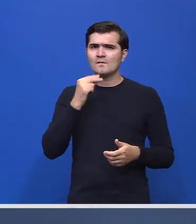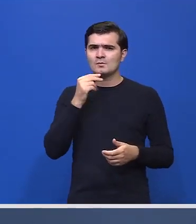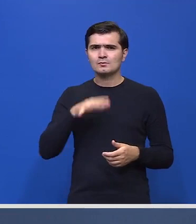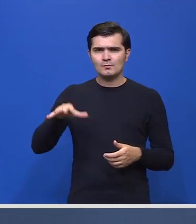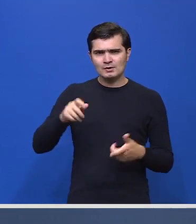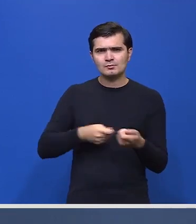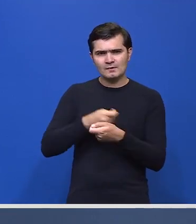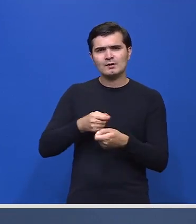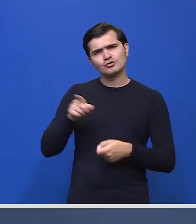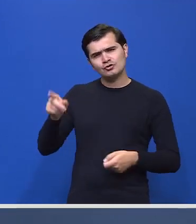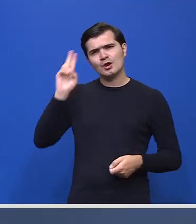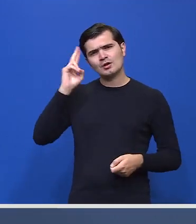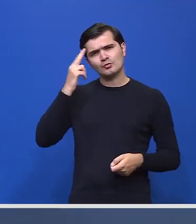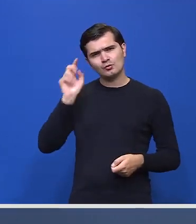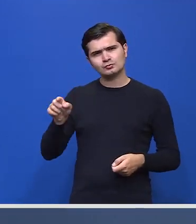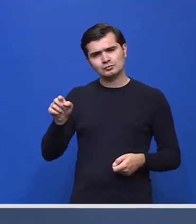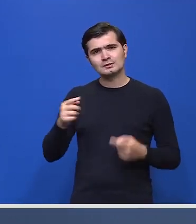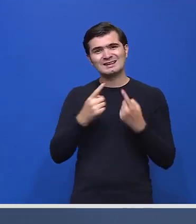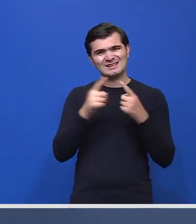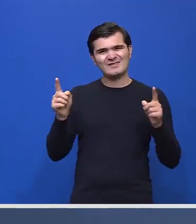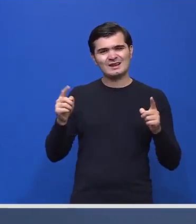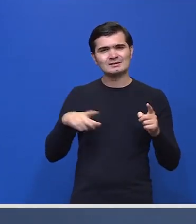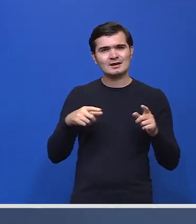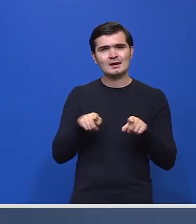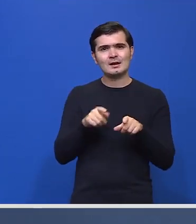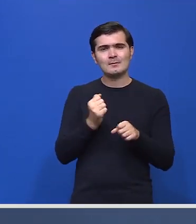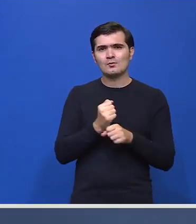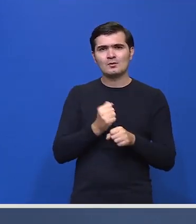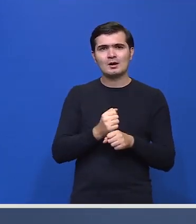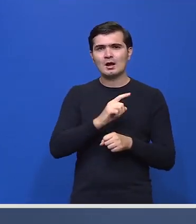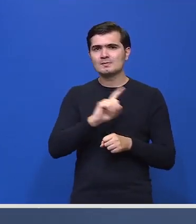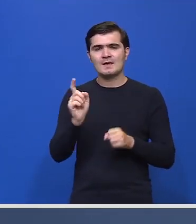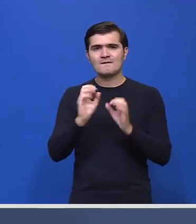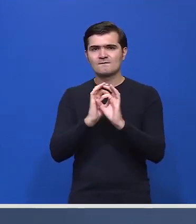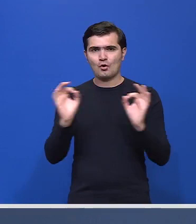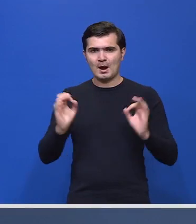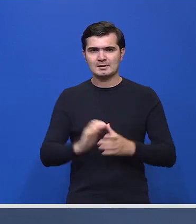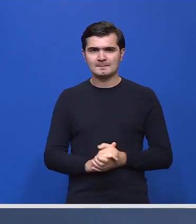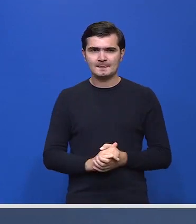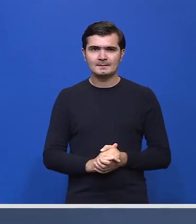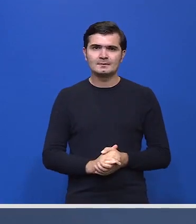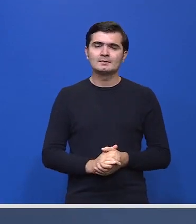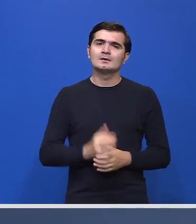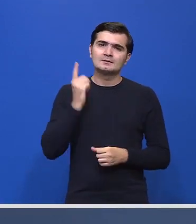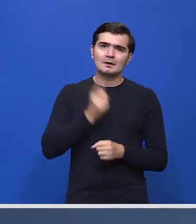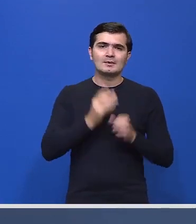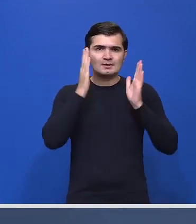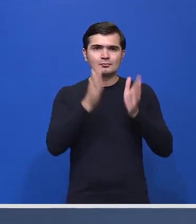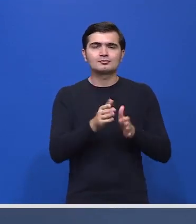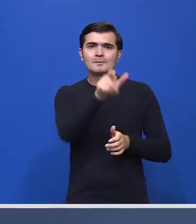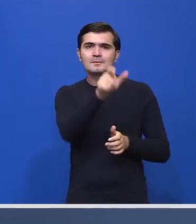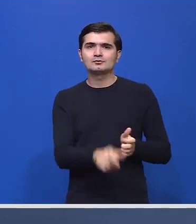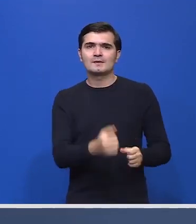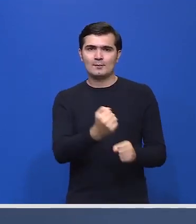afaceri și au recunoscut și dânsii că diferența era muncă informală. Eu cred că accentul trebuie pus pe lucrător